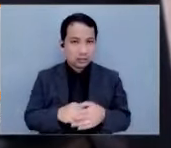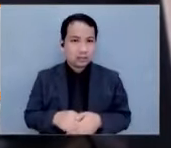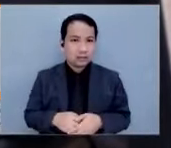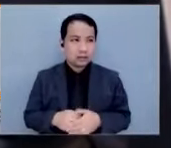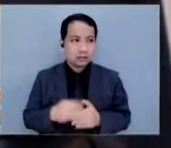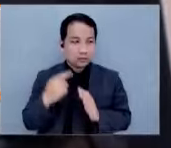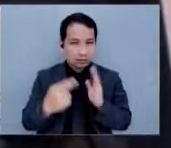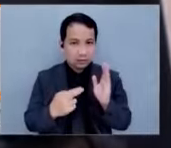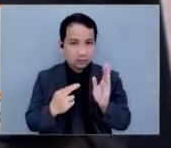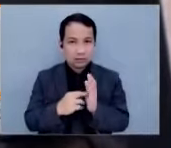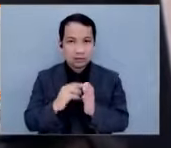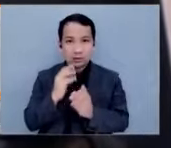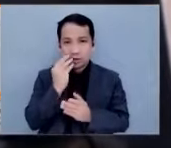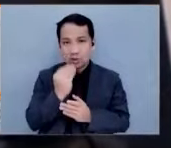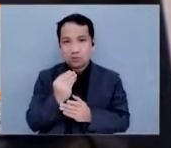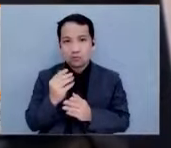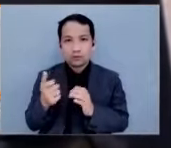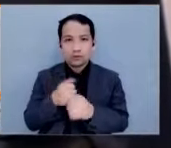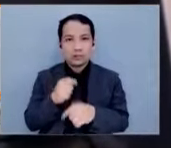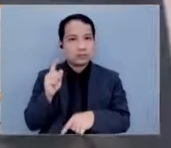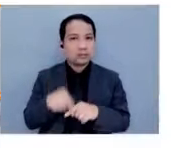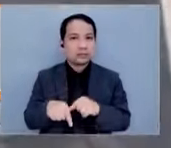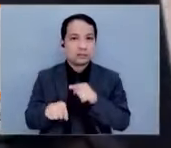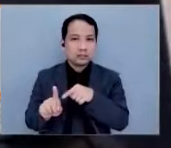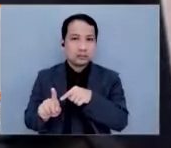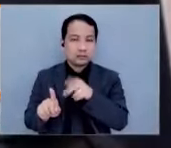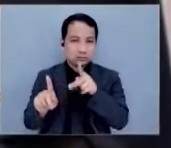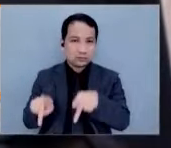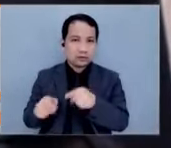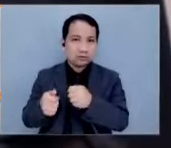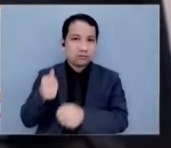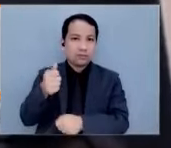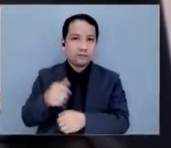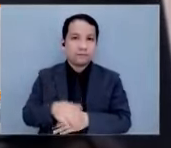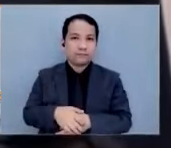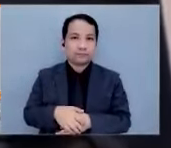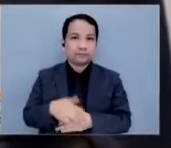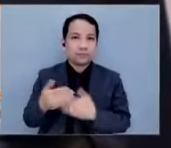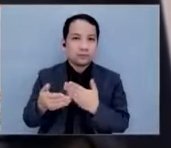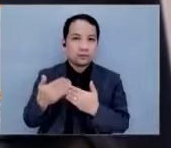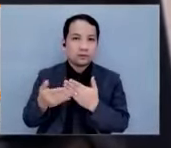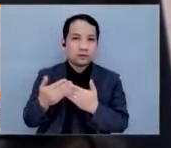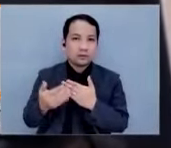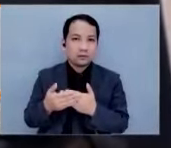sino ang nag-claim pero hindi necessarily siya ang winner. It's a simple case of paki-claim.